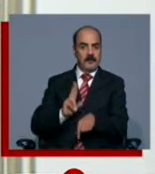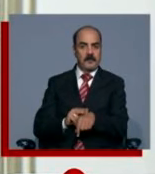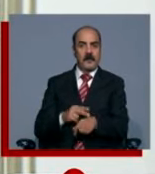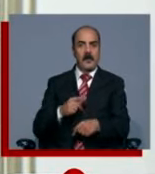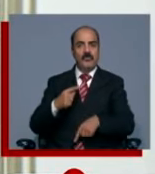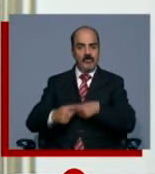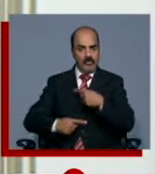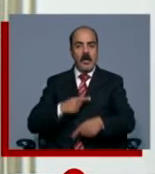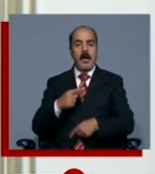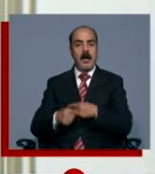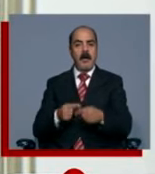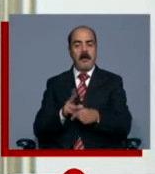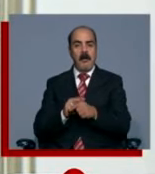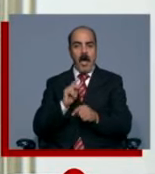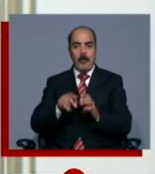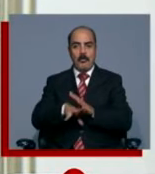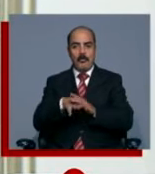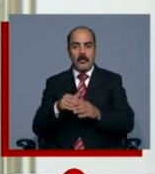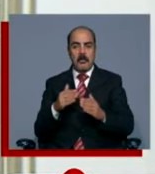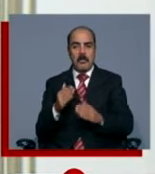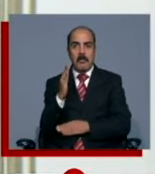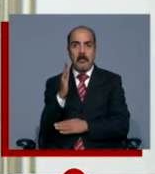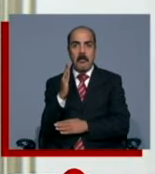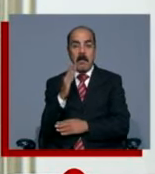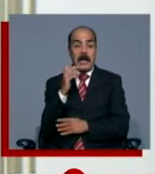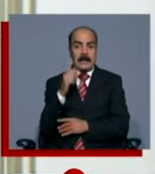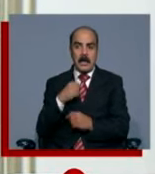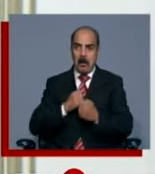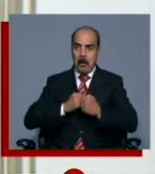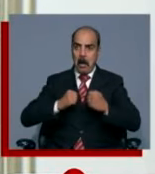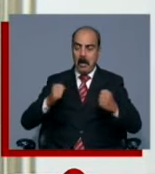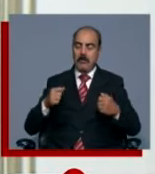الاستمرار في تنفيذ مشروعات البنية التحتية العملاقة